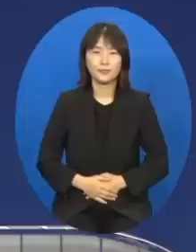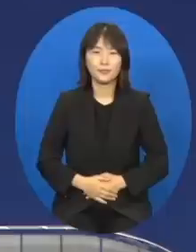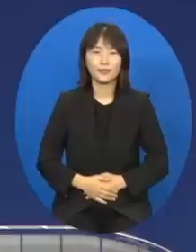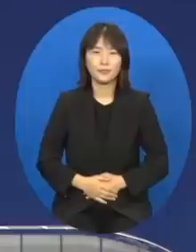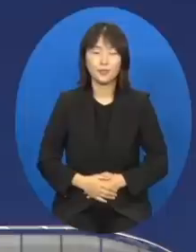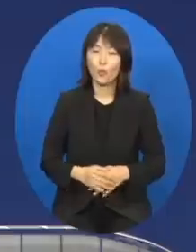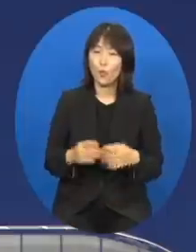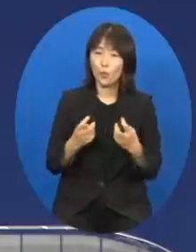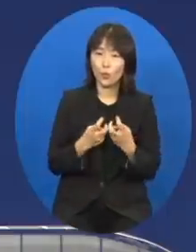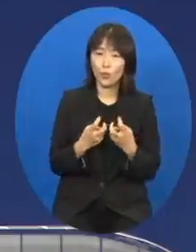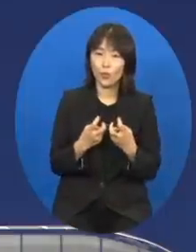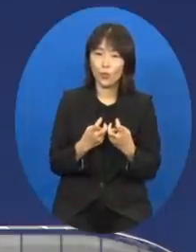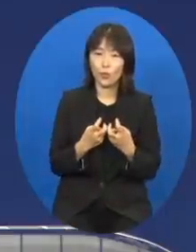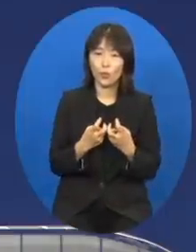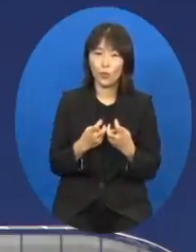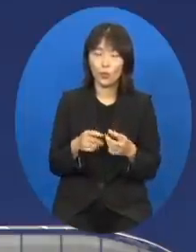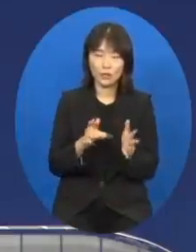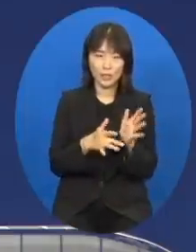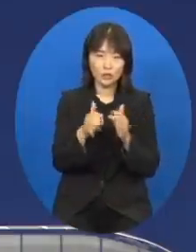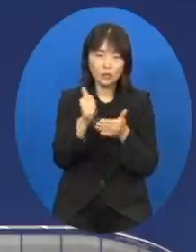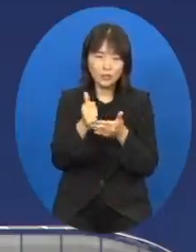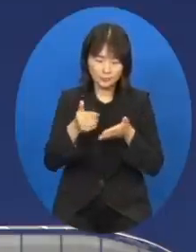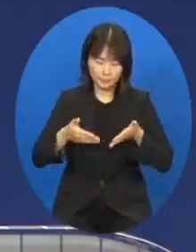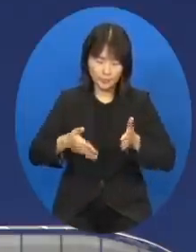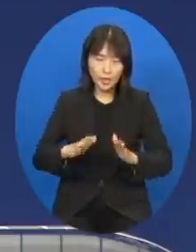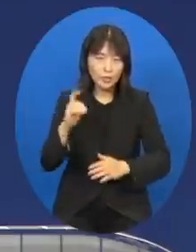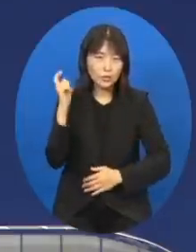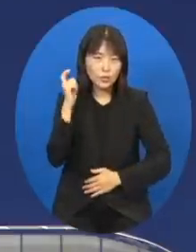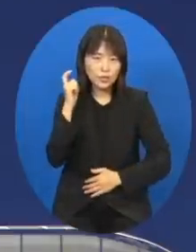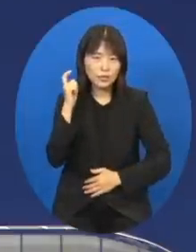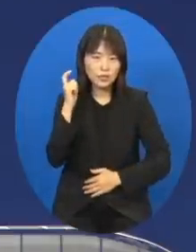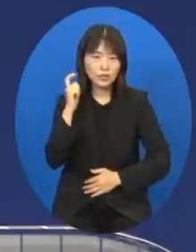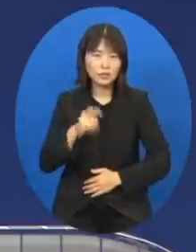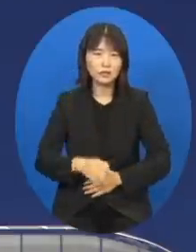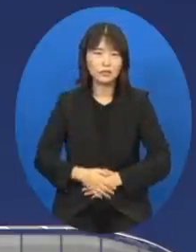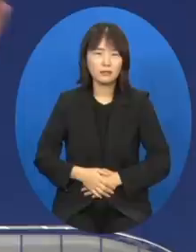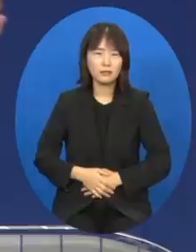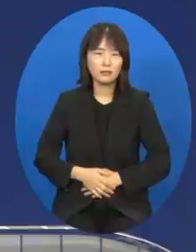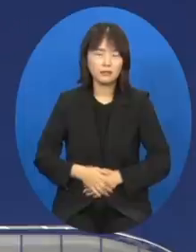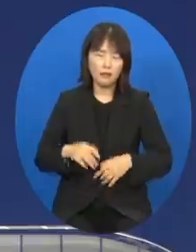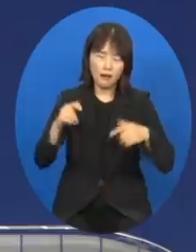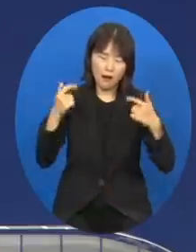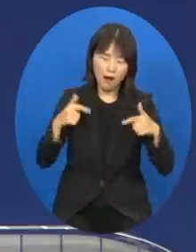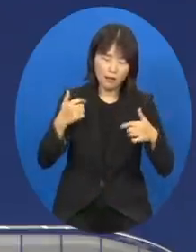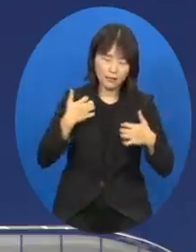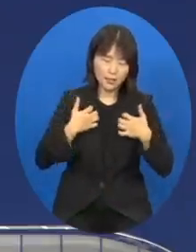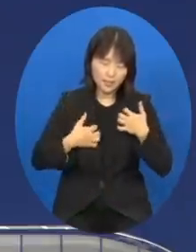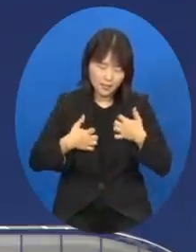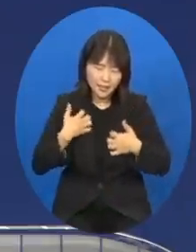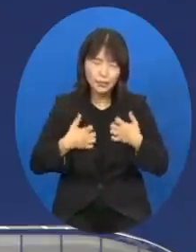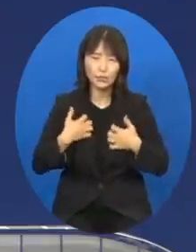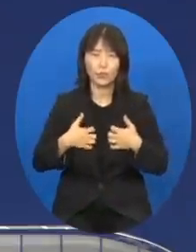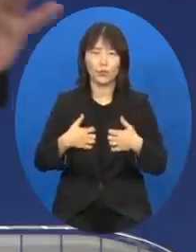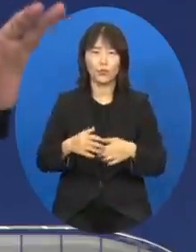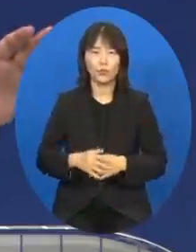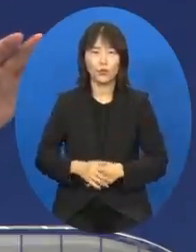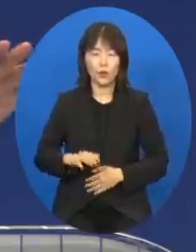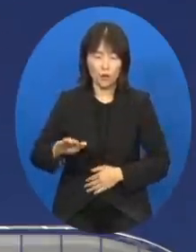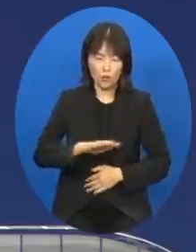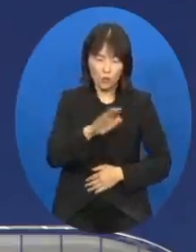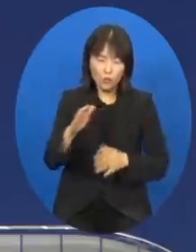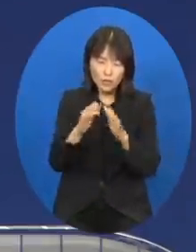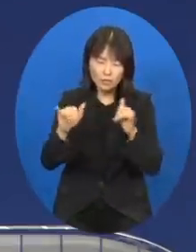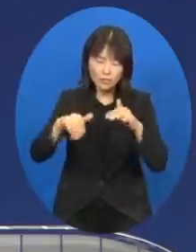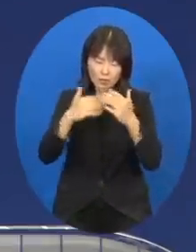어떻게 해서 예수님의 탄생 소식이 그렇게 항상 기쁘며 또 모든 사람에게